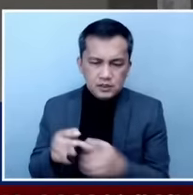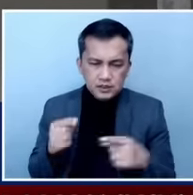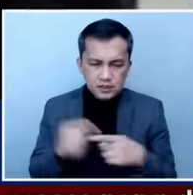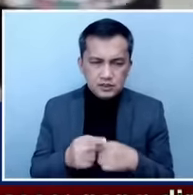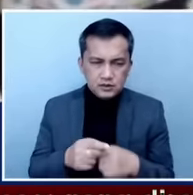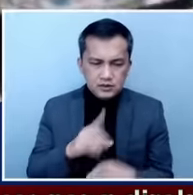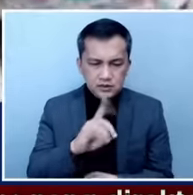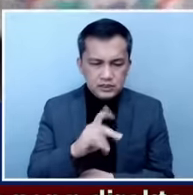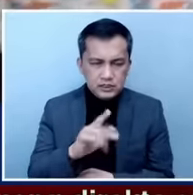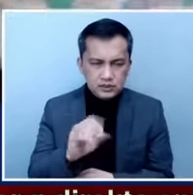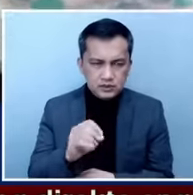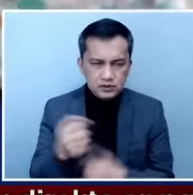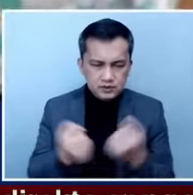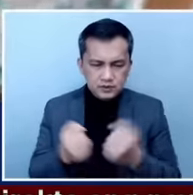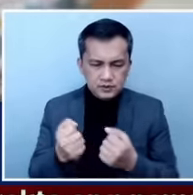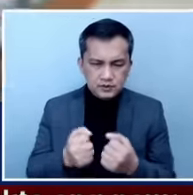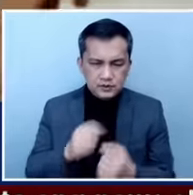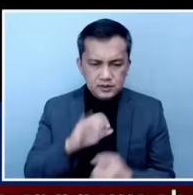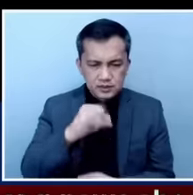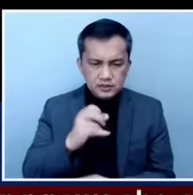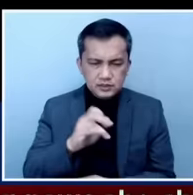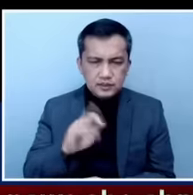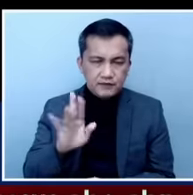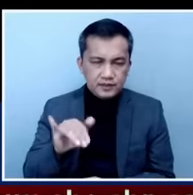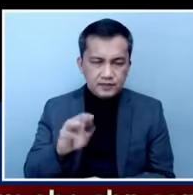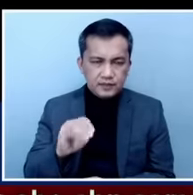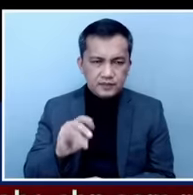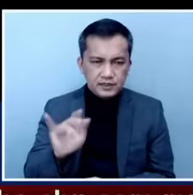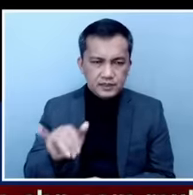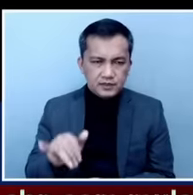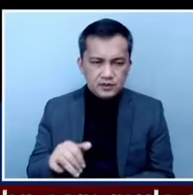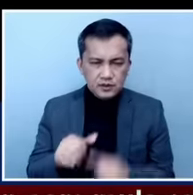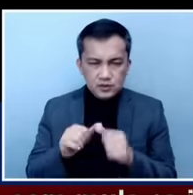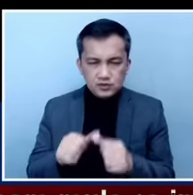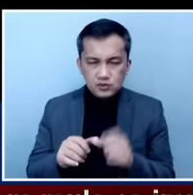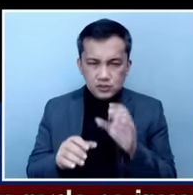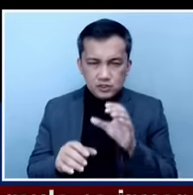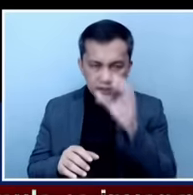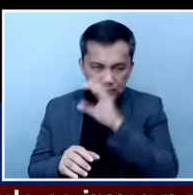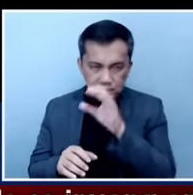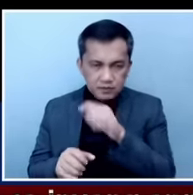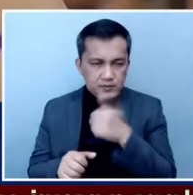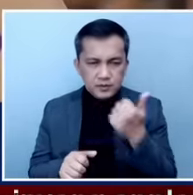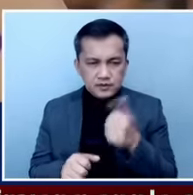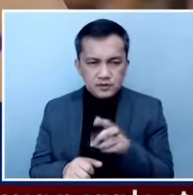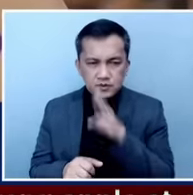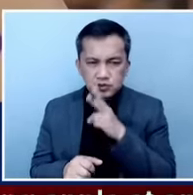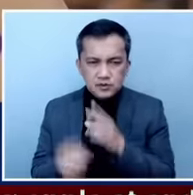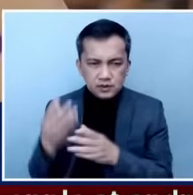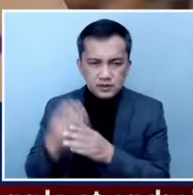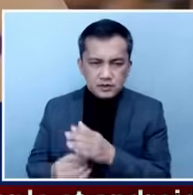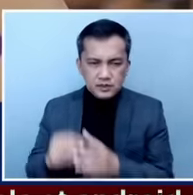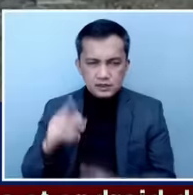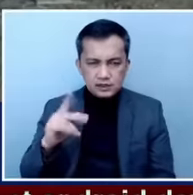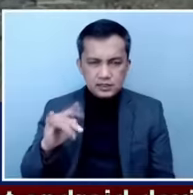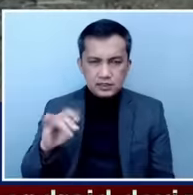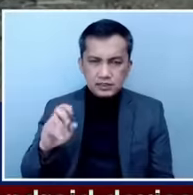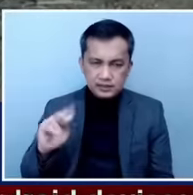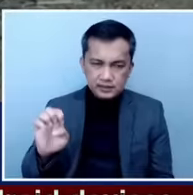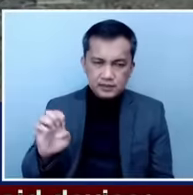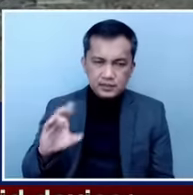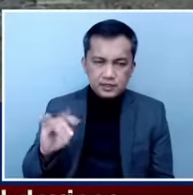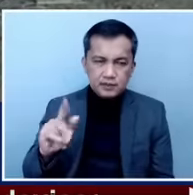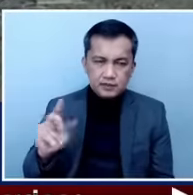De Castro at driver niyang si Jeffrey Magpantay. Patuloy namang tinutugis ang iba pang sospek sa pagkawala ni Catherine Camilon.